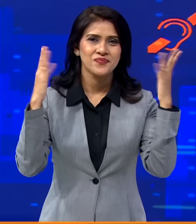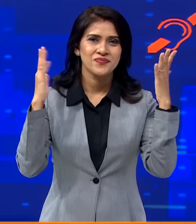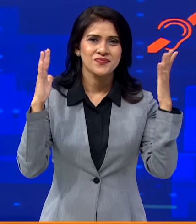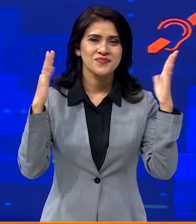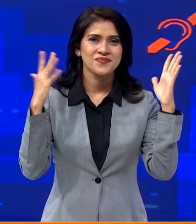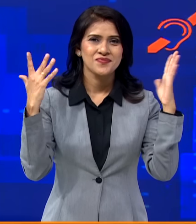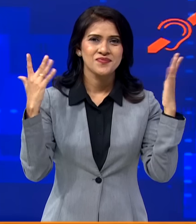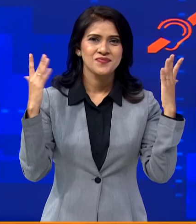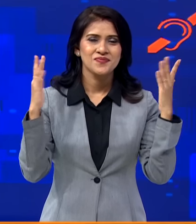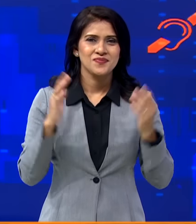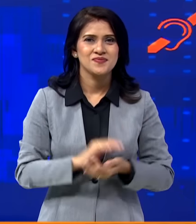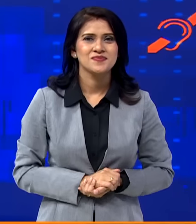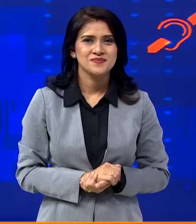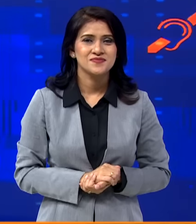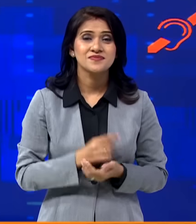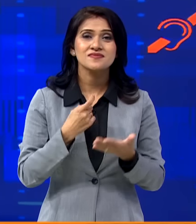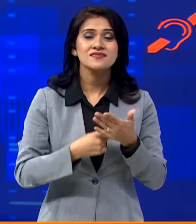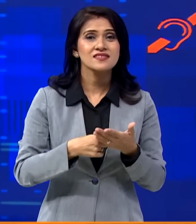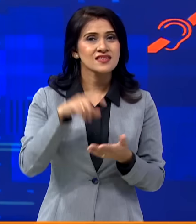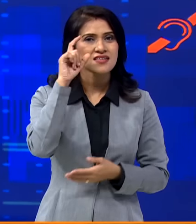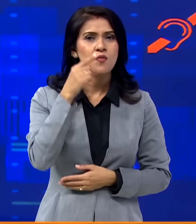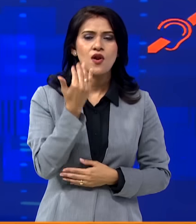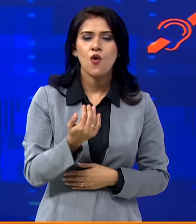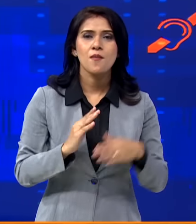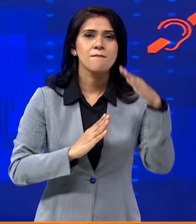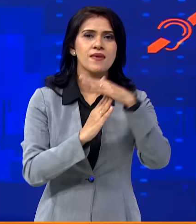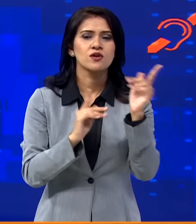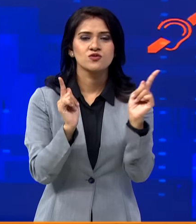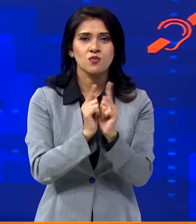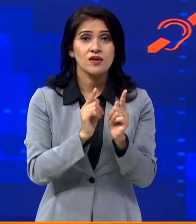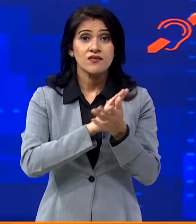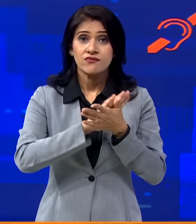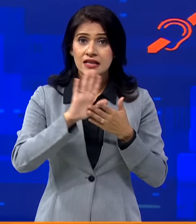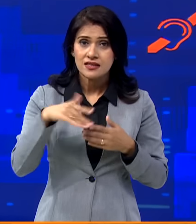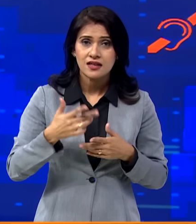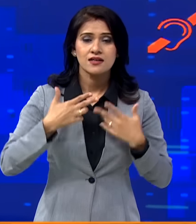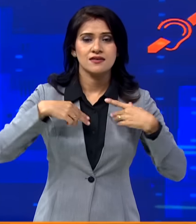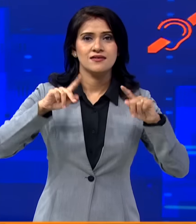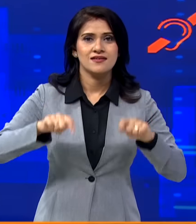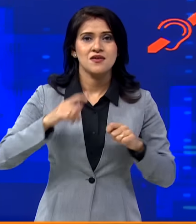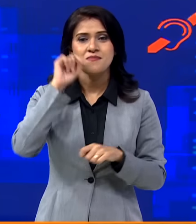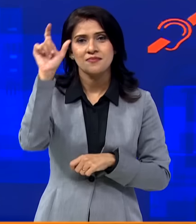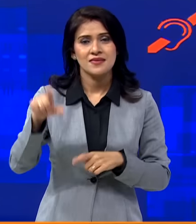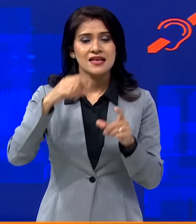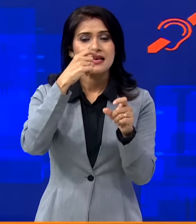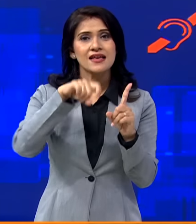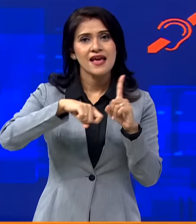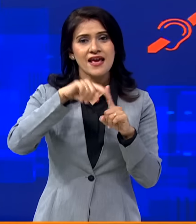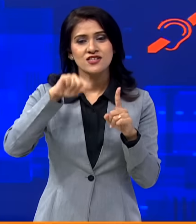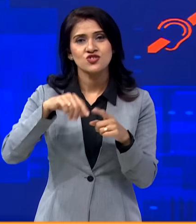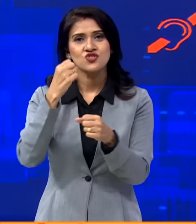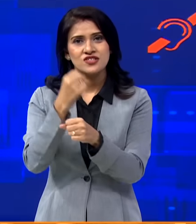नहीं य एक और ब्रेक के रुकेंगे और ब्रेक के बाद सुनेंगे आपके अदालत में आज के जज केजी सुरेश का फैसला आज के